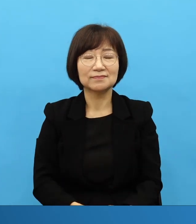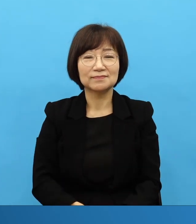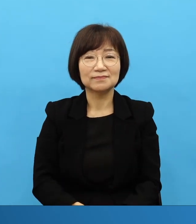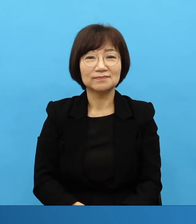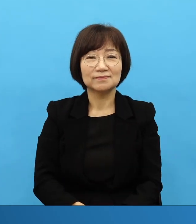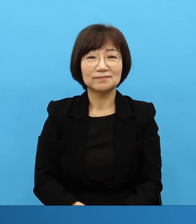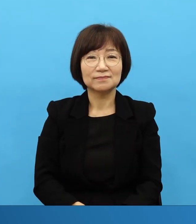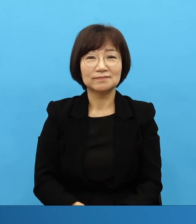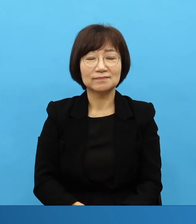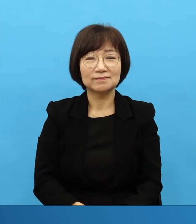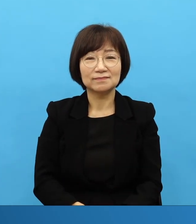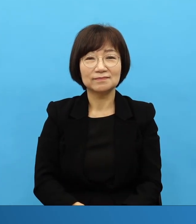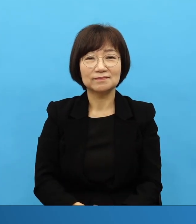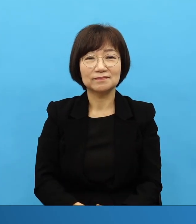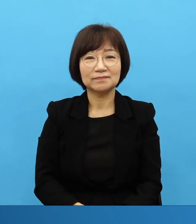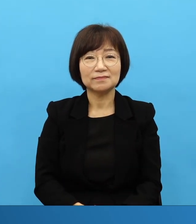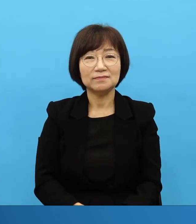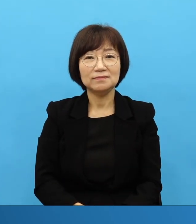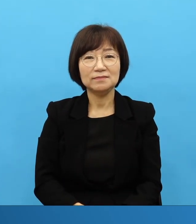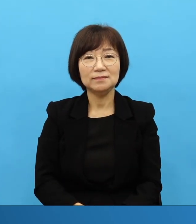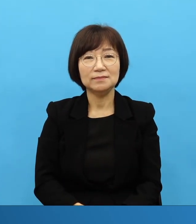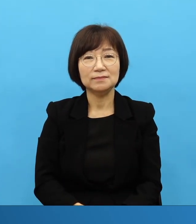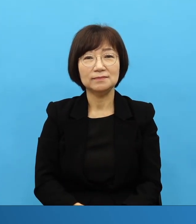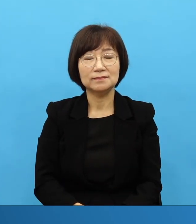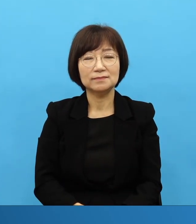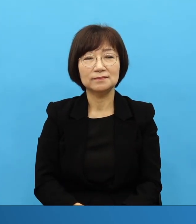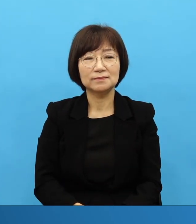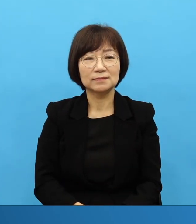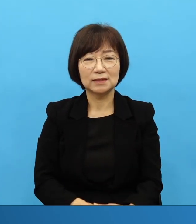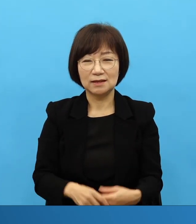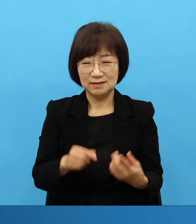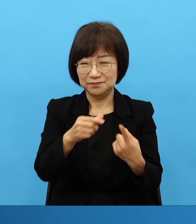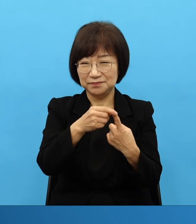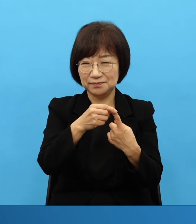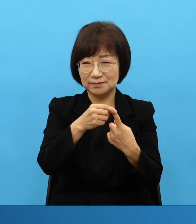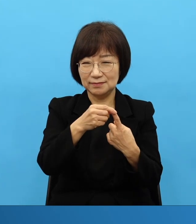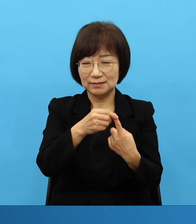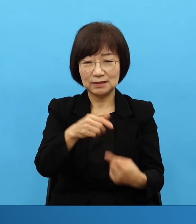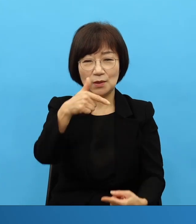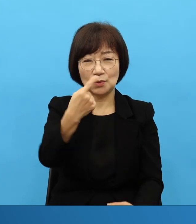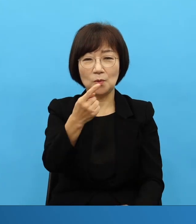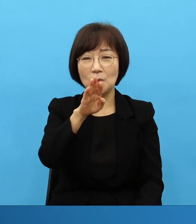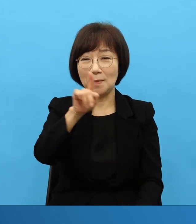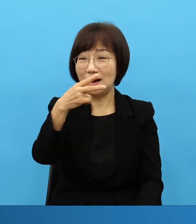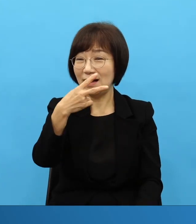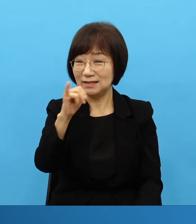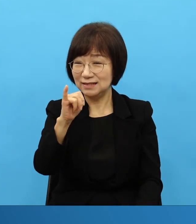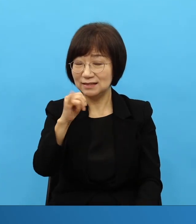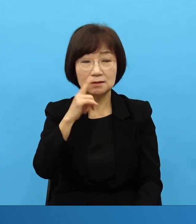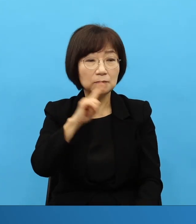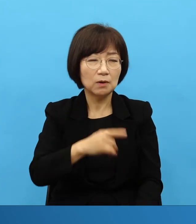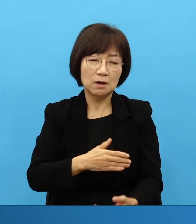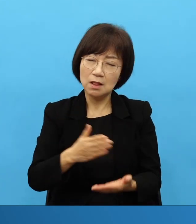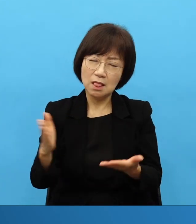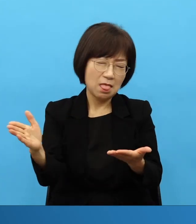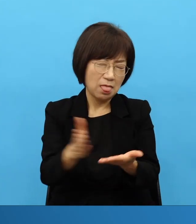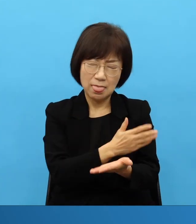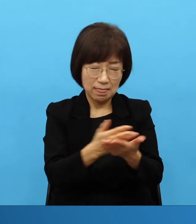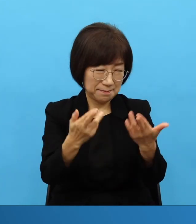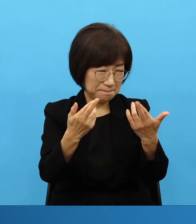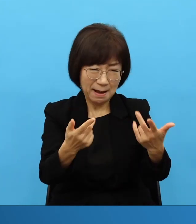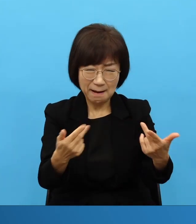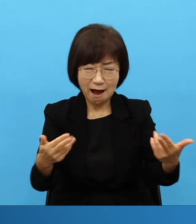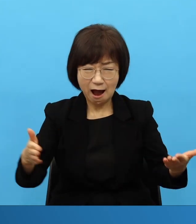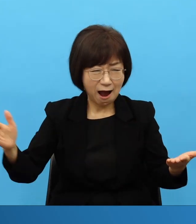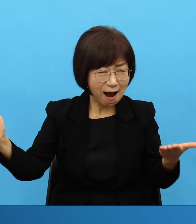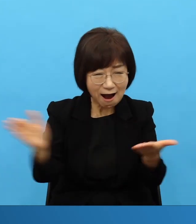things. 영어로 말하자면요. nobody에서 시작합니다. Now, in English, I want to say, we start from nobody. 아무것도